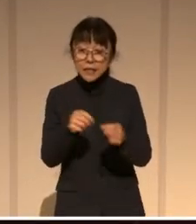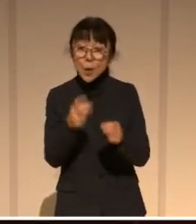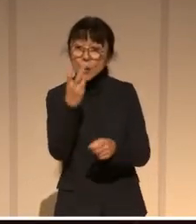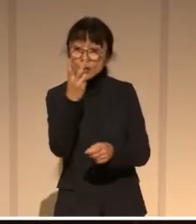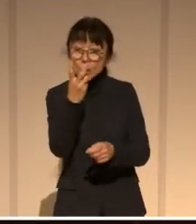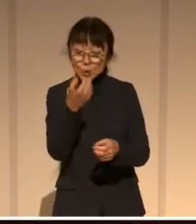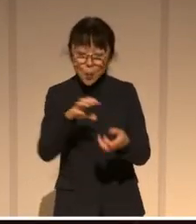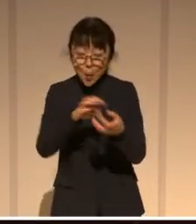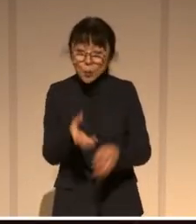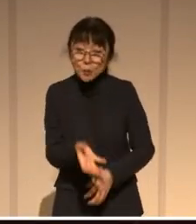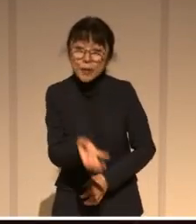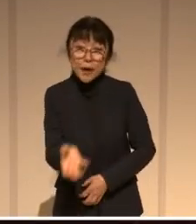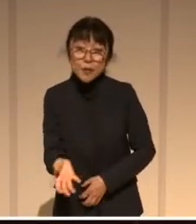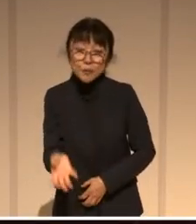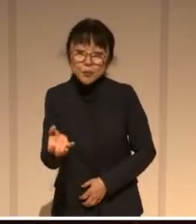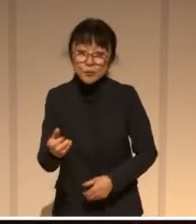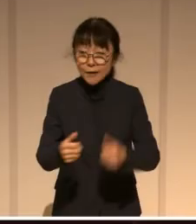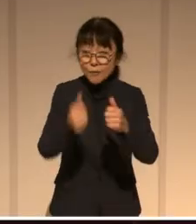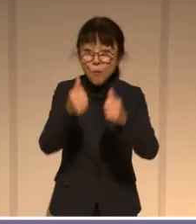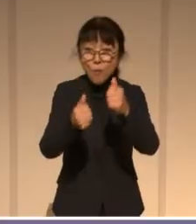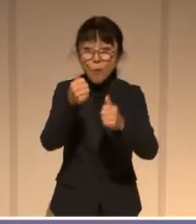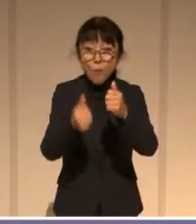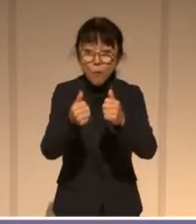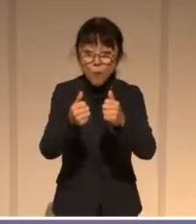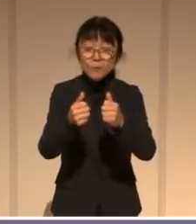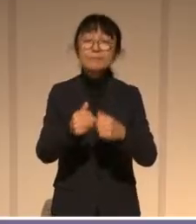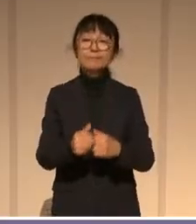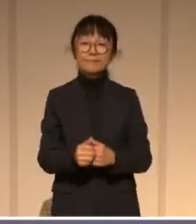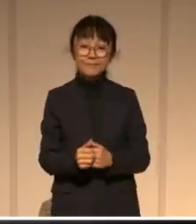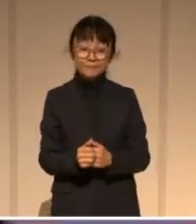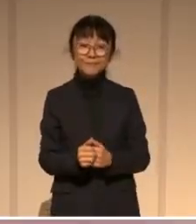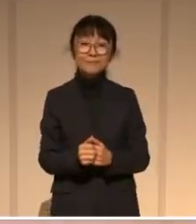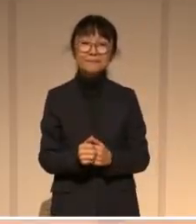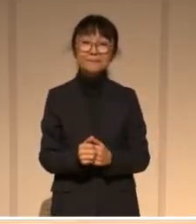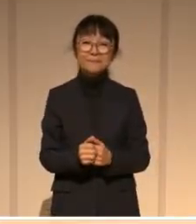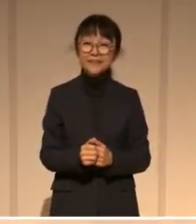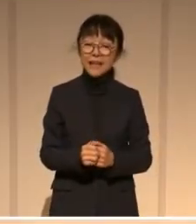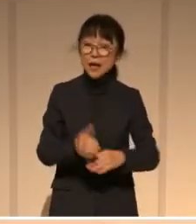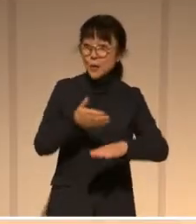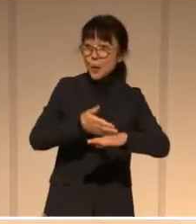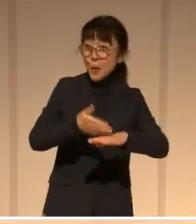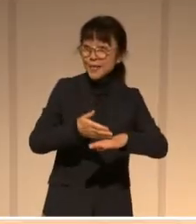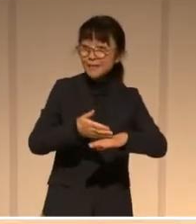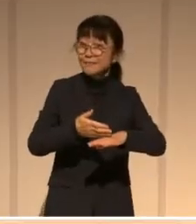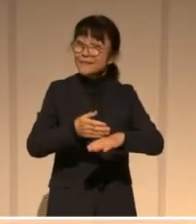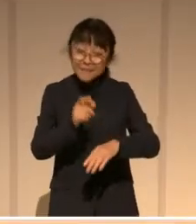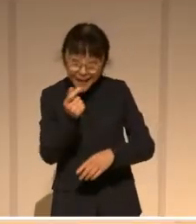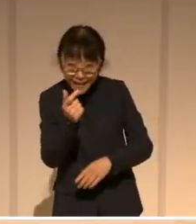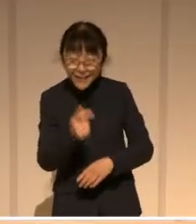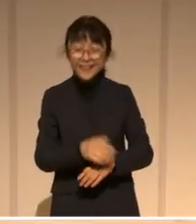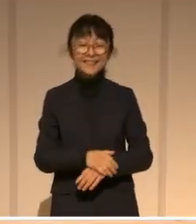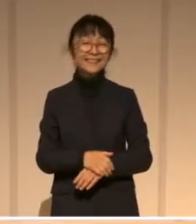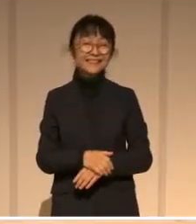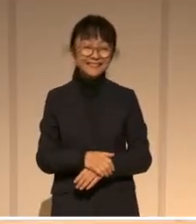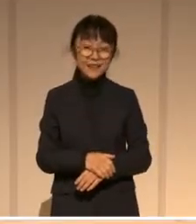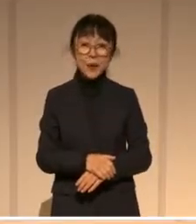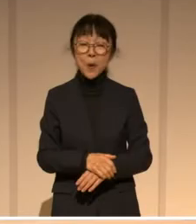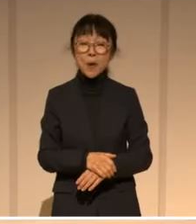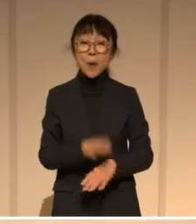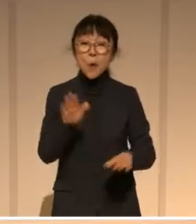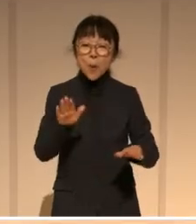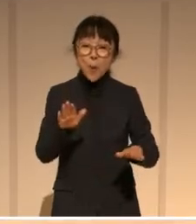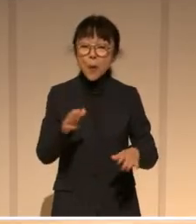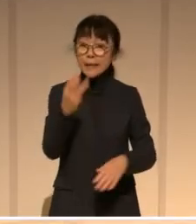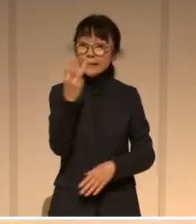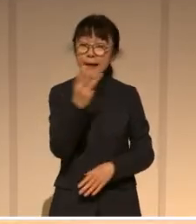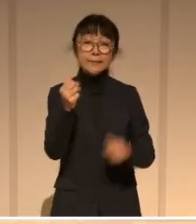行うものなんですがあっhere トレーニングですねイメージトレーニングですで今回は住んで